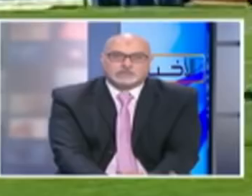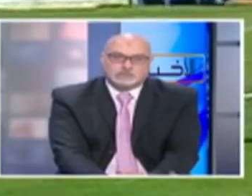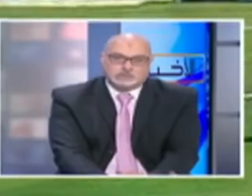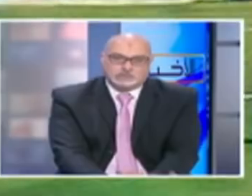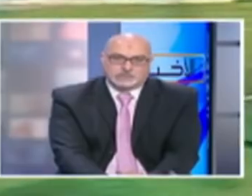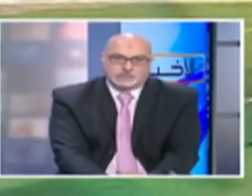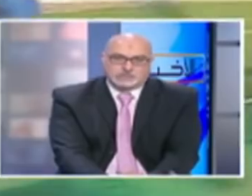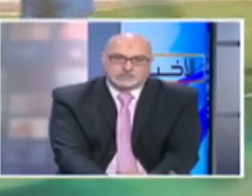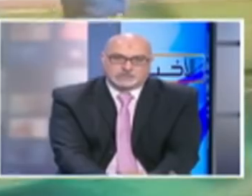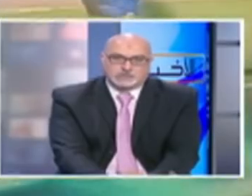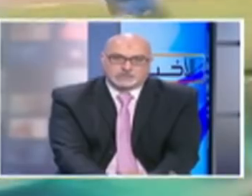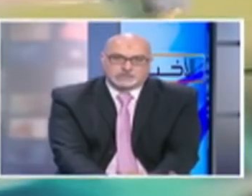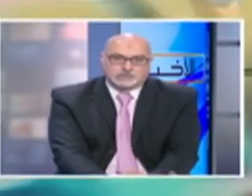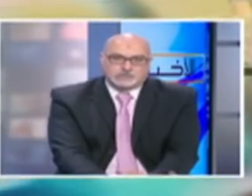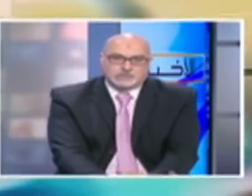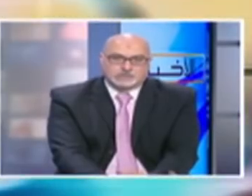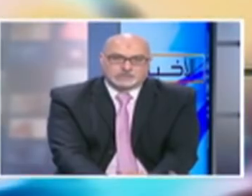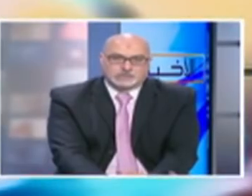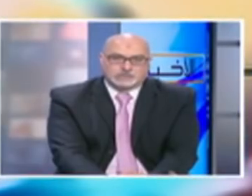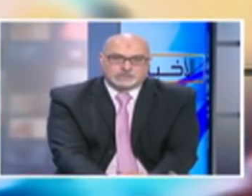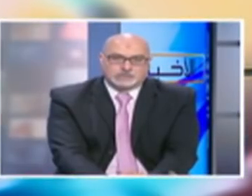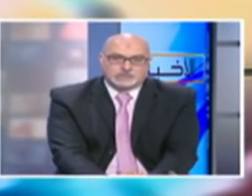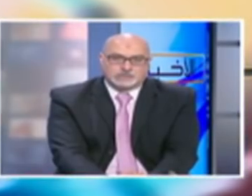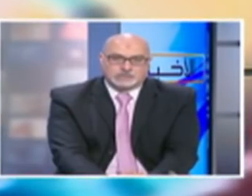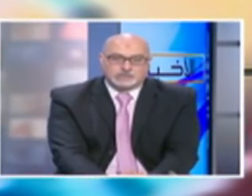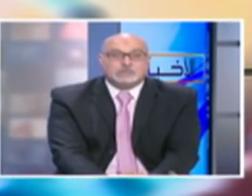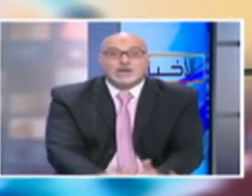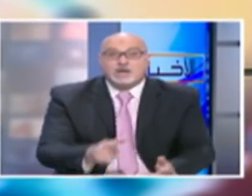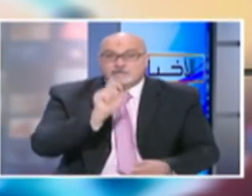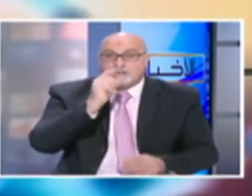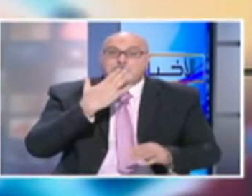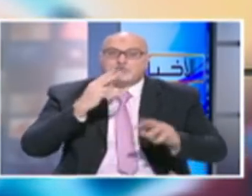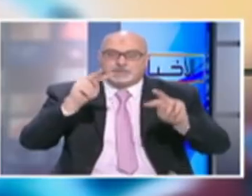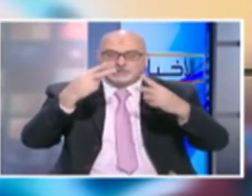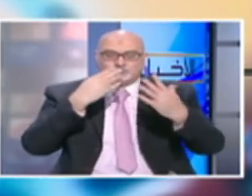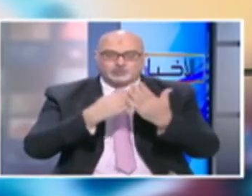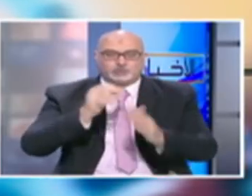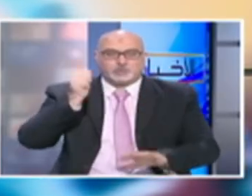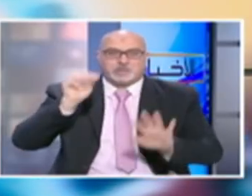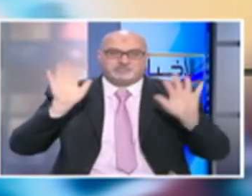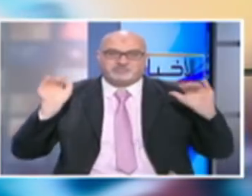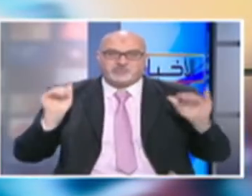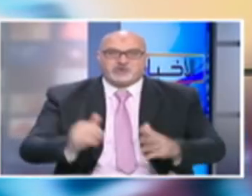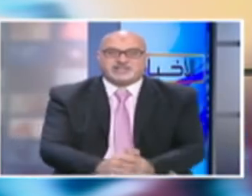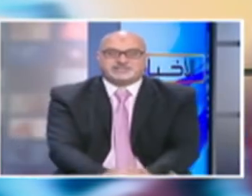وقنينة قنينة يضيف الهدف الثاني. نهاية النشرة، في أمان الله.